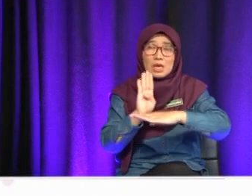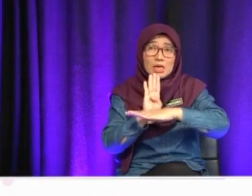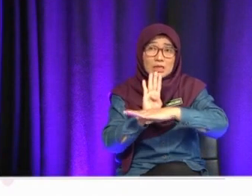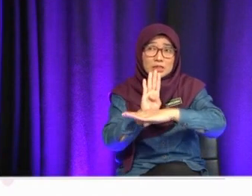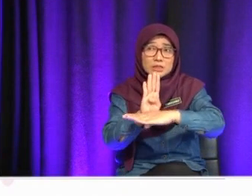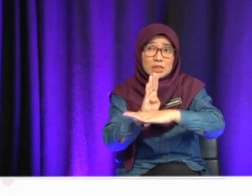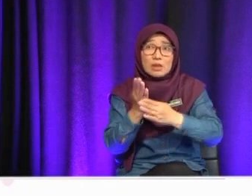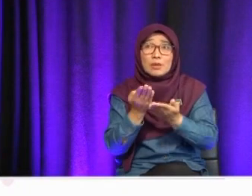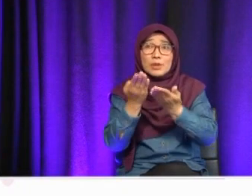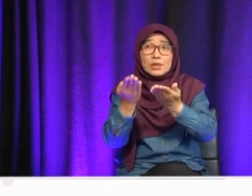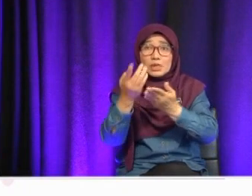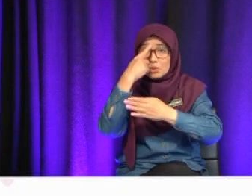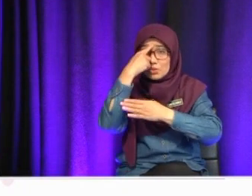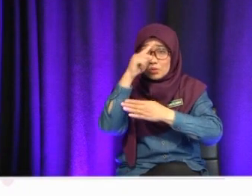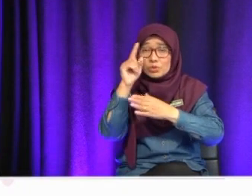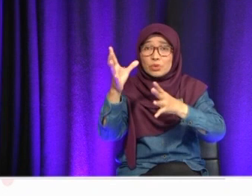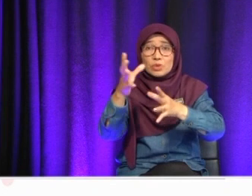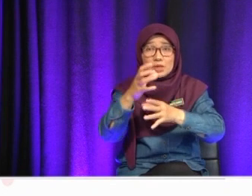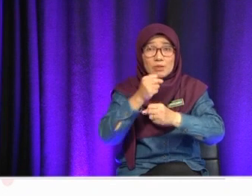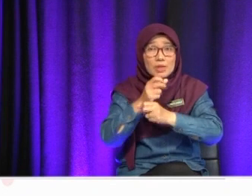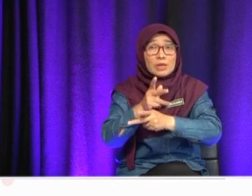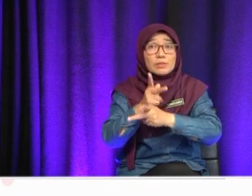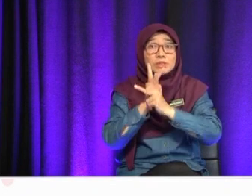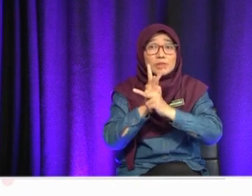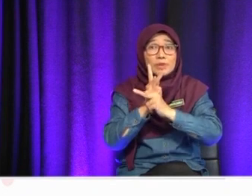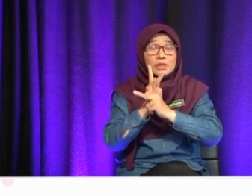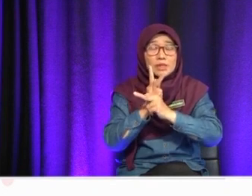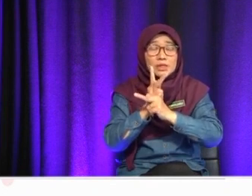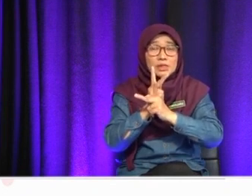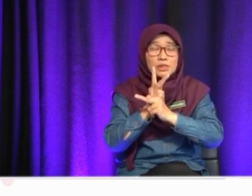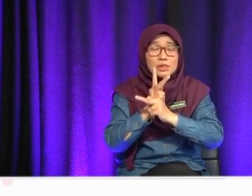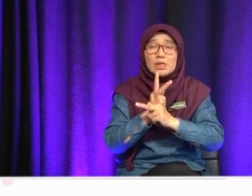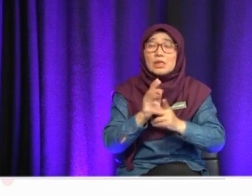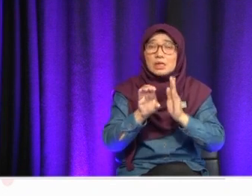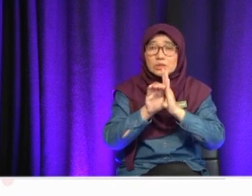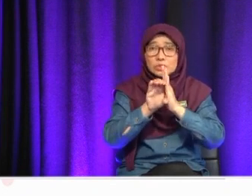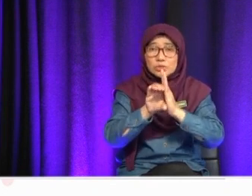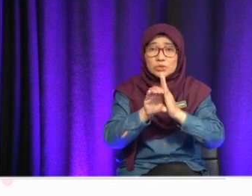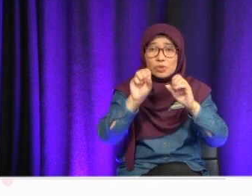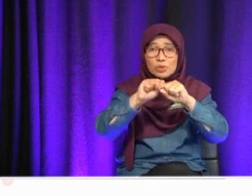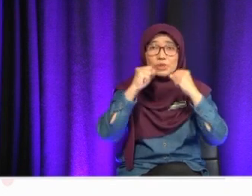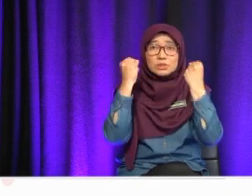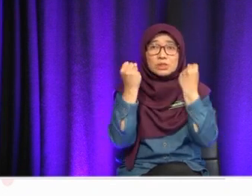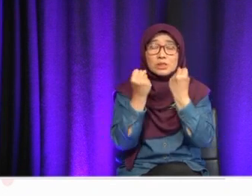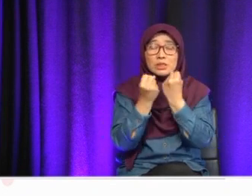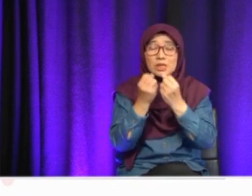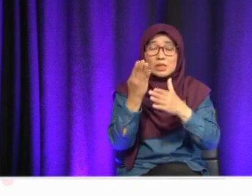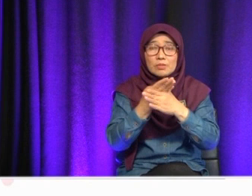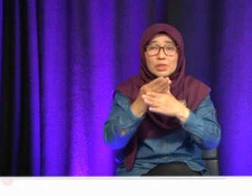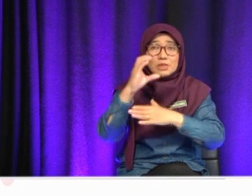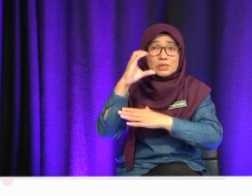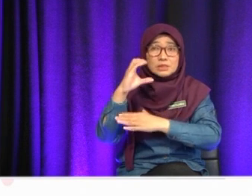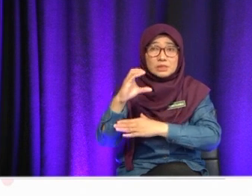pemiliknya bagi mendapatkan pinjaman. Jadi ar-rahnuh ni contohnya syarikat bank C